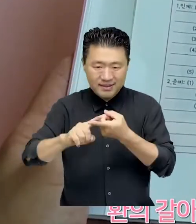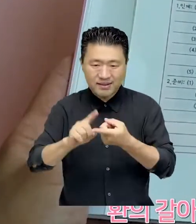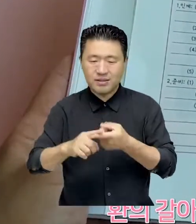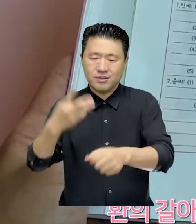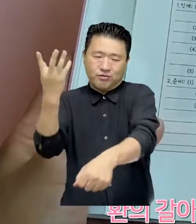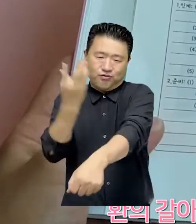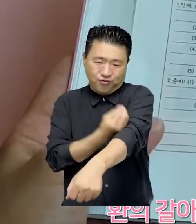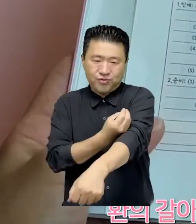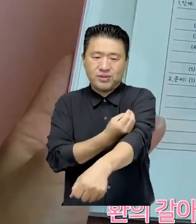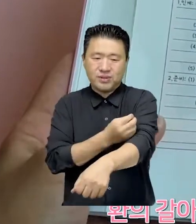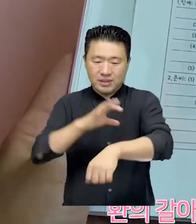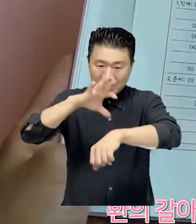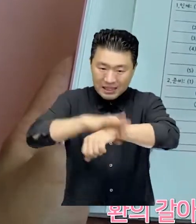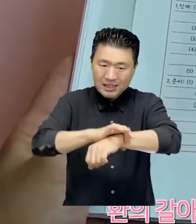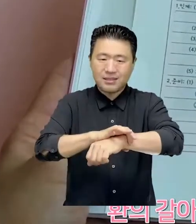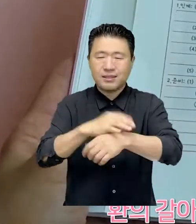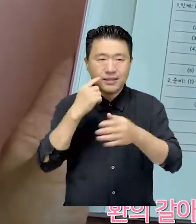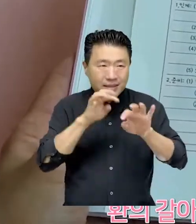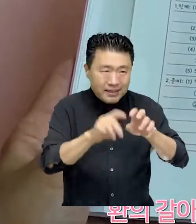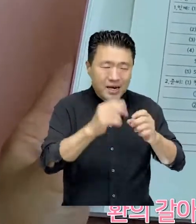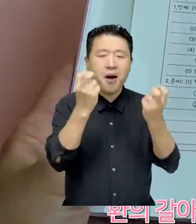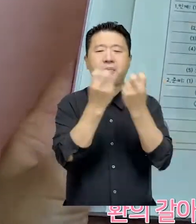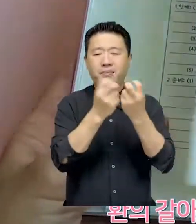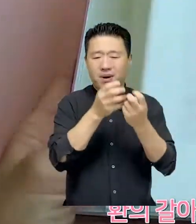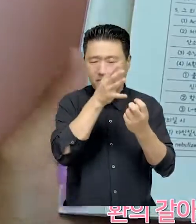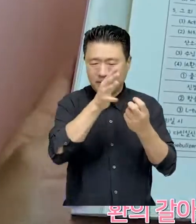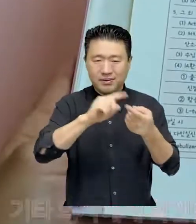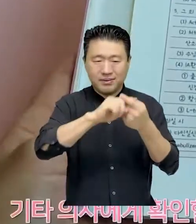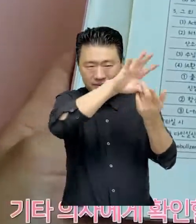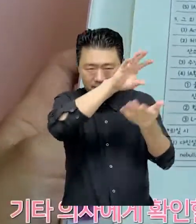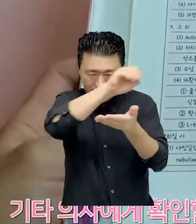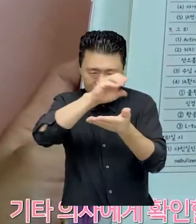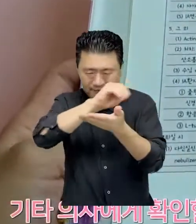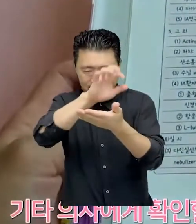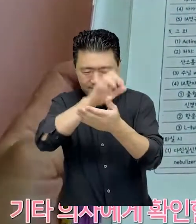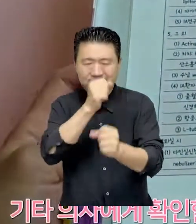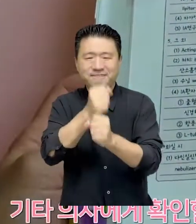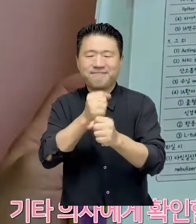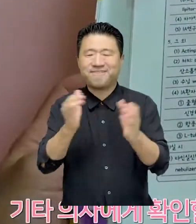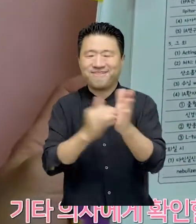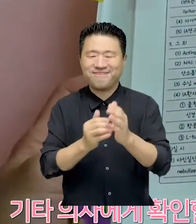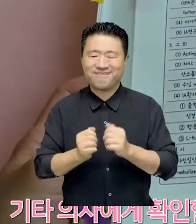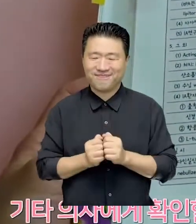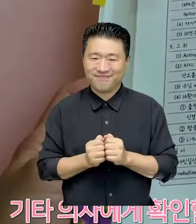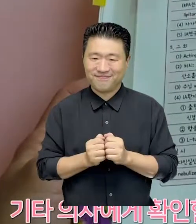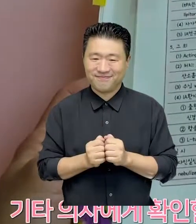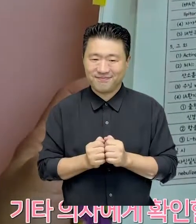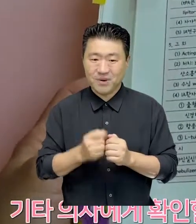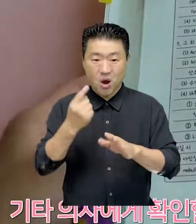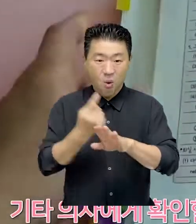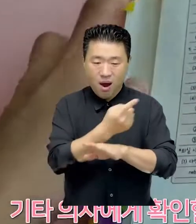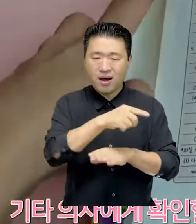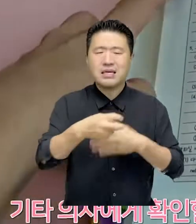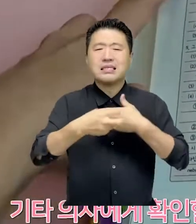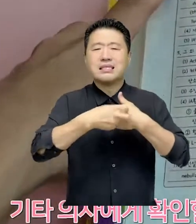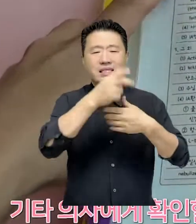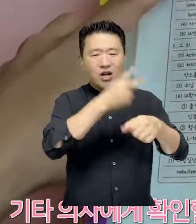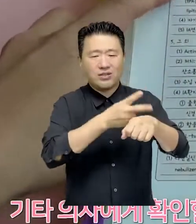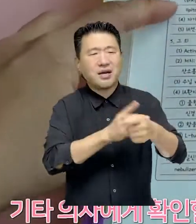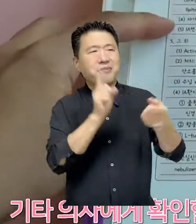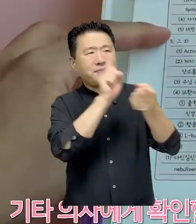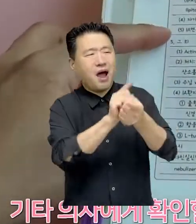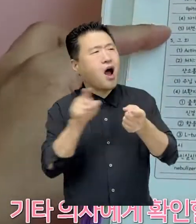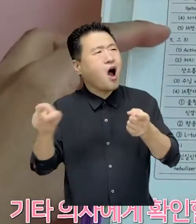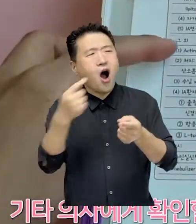리메인, 그 다음에 팔찌나 모니터 등록하는 방법까지 싹 다 매뉴얼을 해서 정리를 해 두었습니다. 기타 의사에게